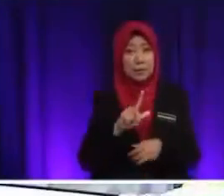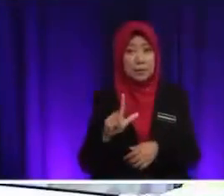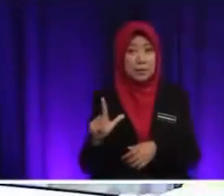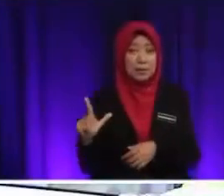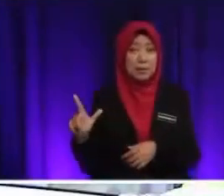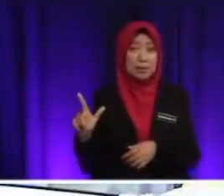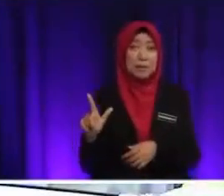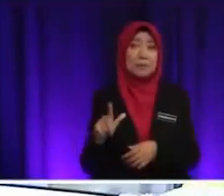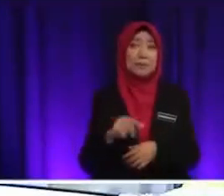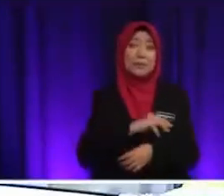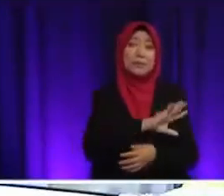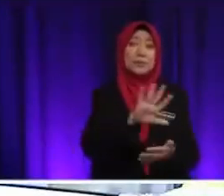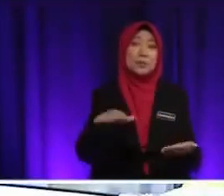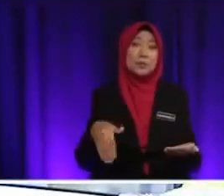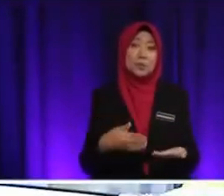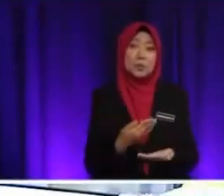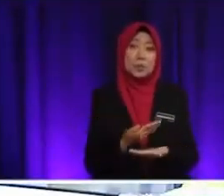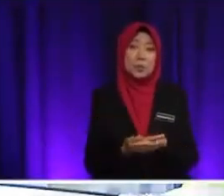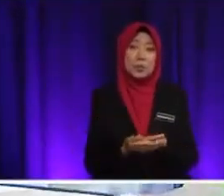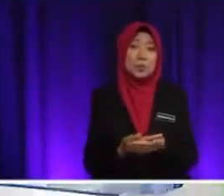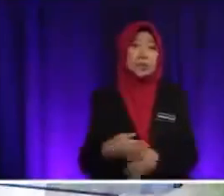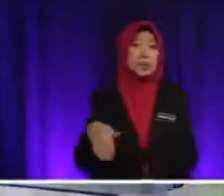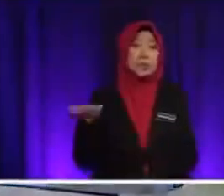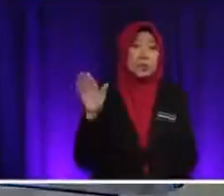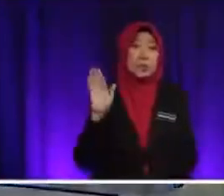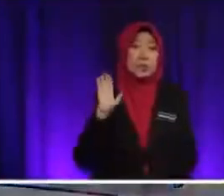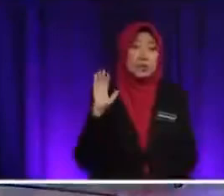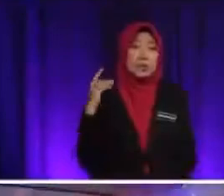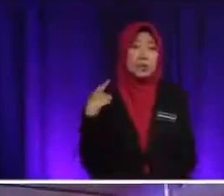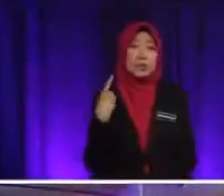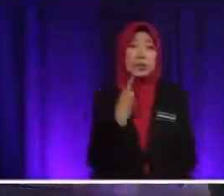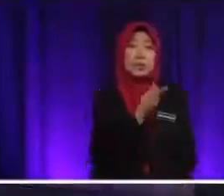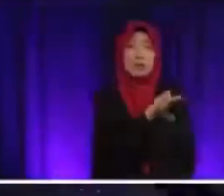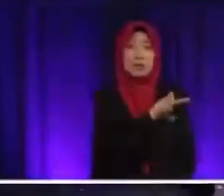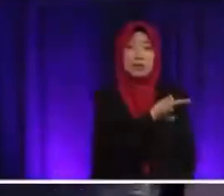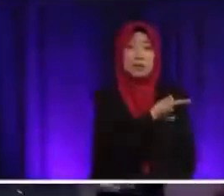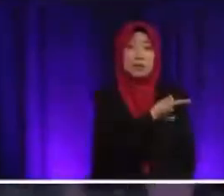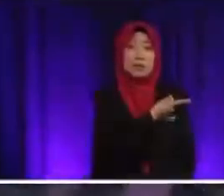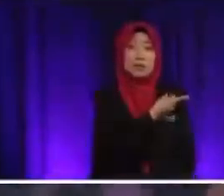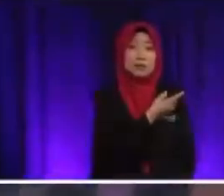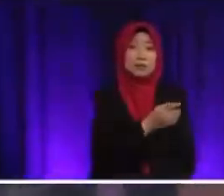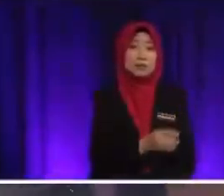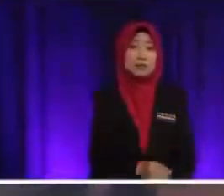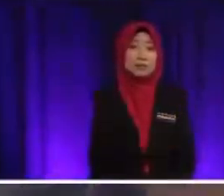ingatlah semua ikrar kita.